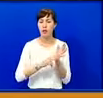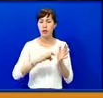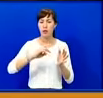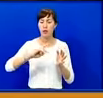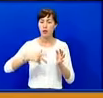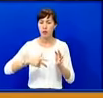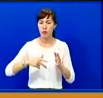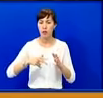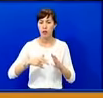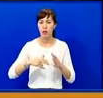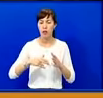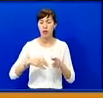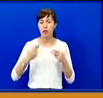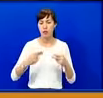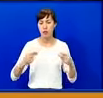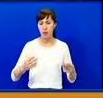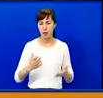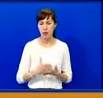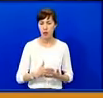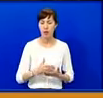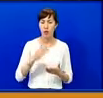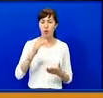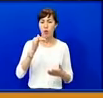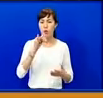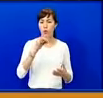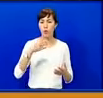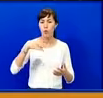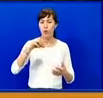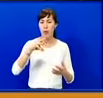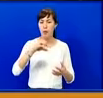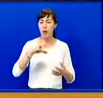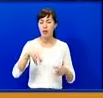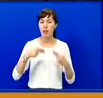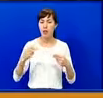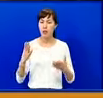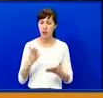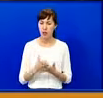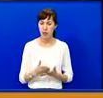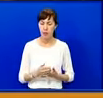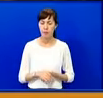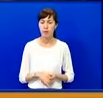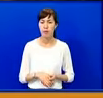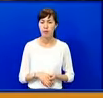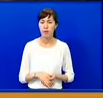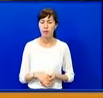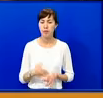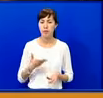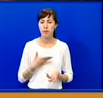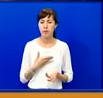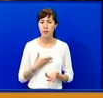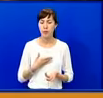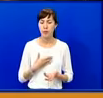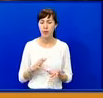80-85 теңгеден майлылығына қарай фудмастерге өткізіп жатырмыз. Ал енді бір мекемеге тәуелді болмас үшін біз өзіміз